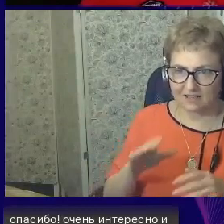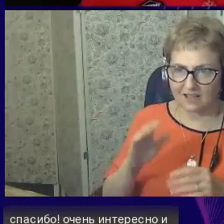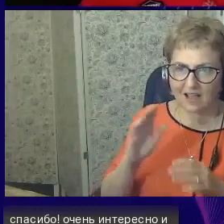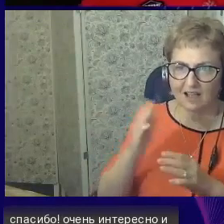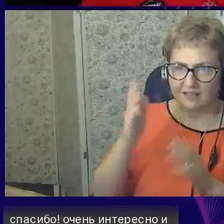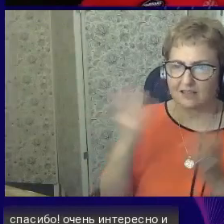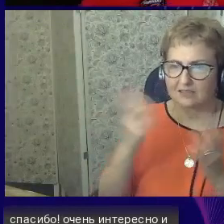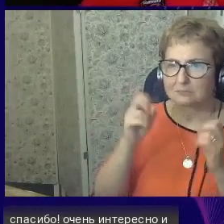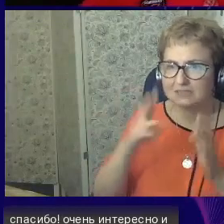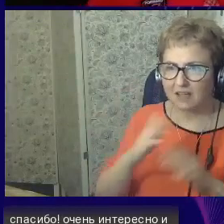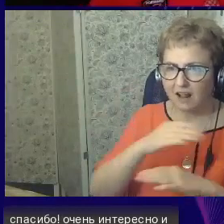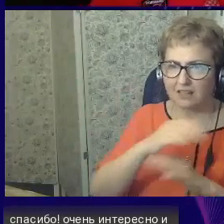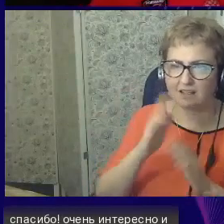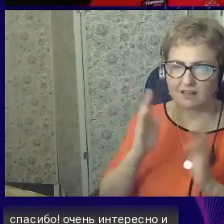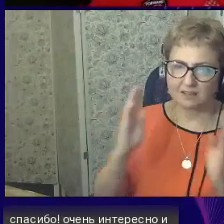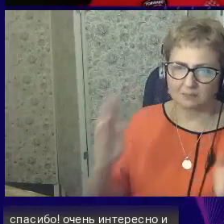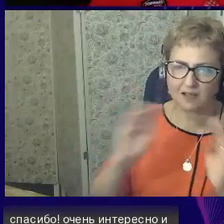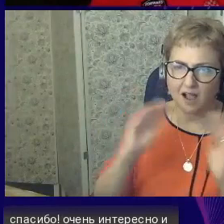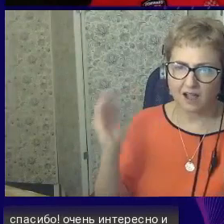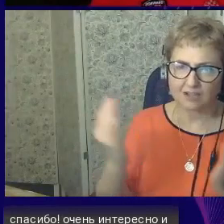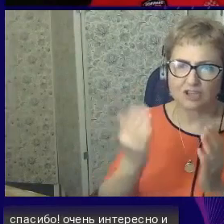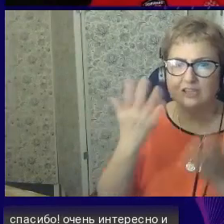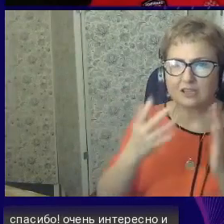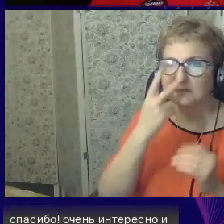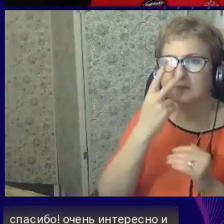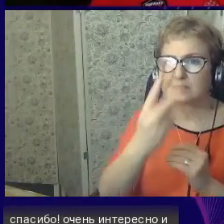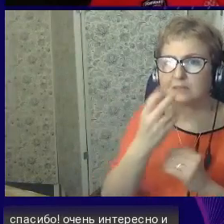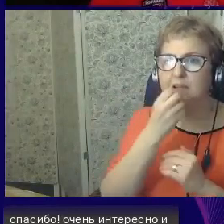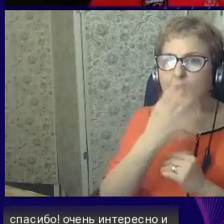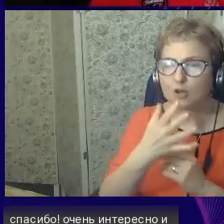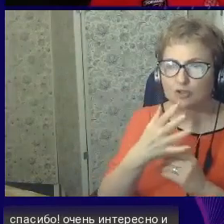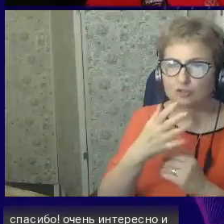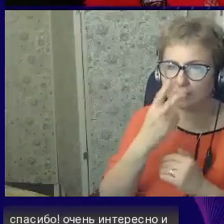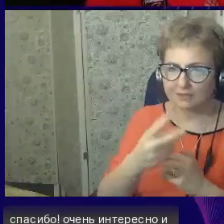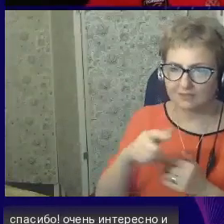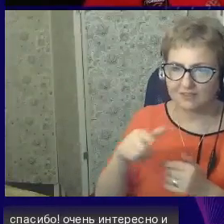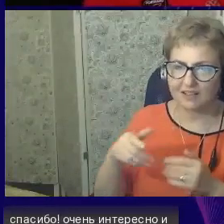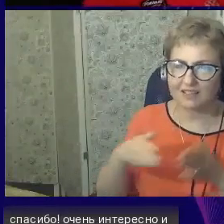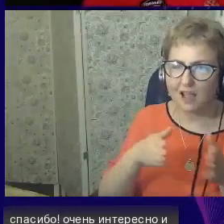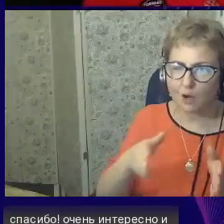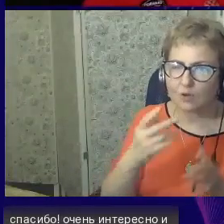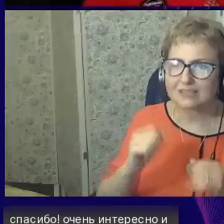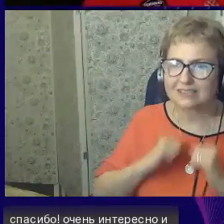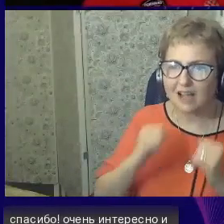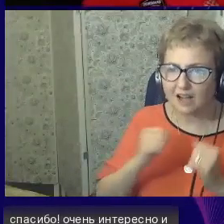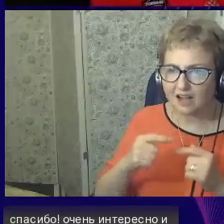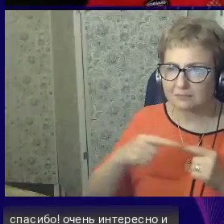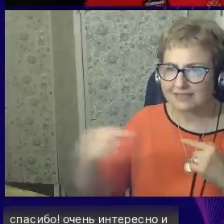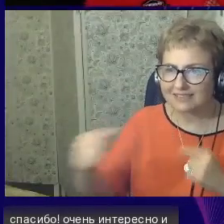местность ограждениями какими-то, либо хорошо просматриваемыми дорогами. И стараемся для них